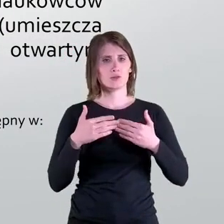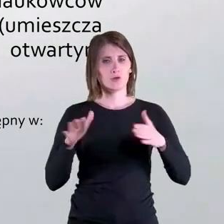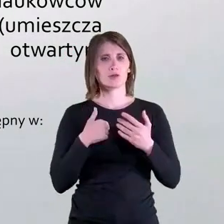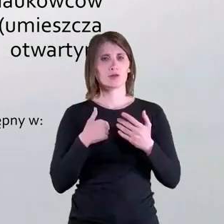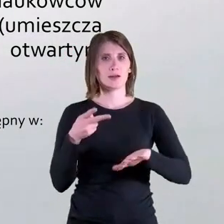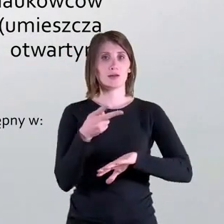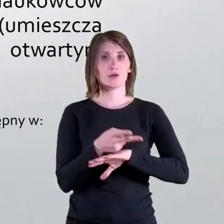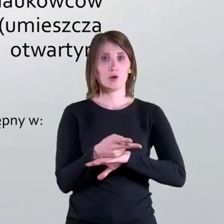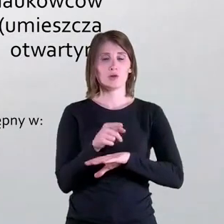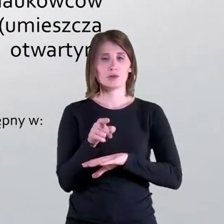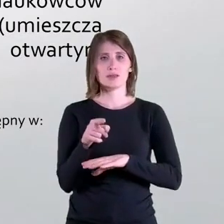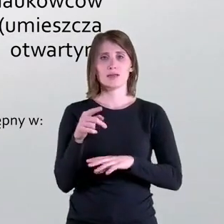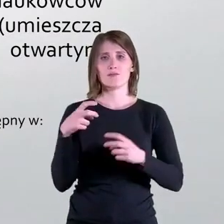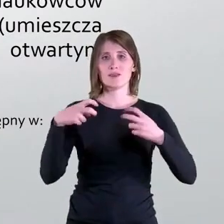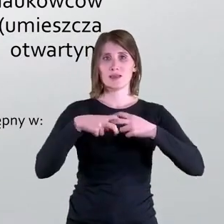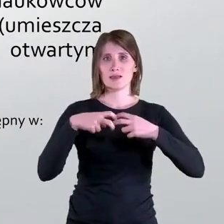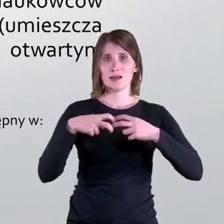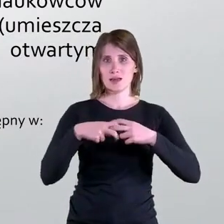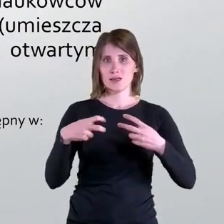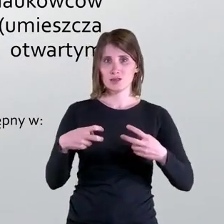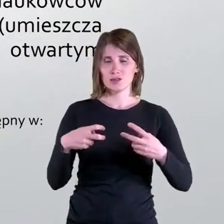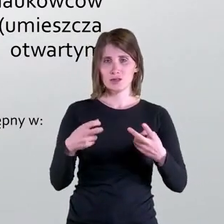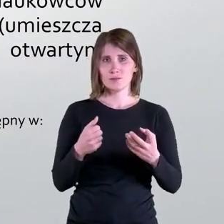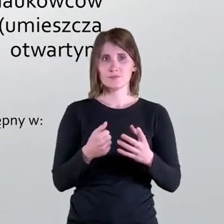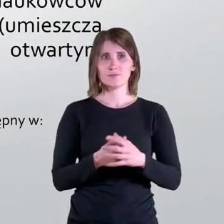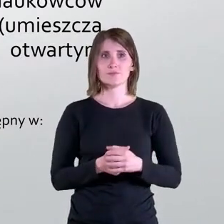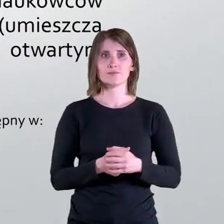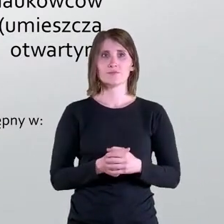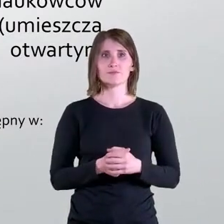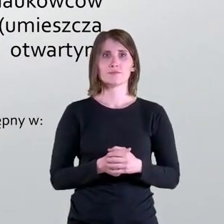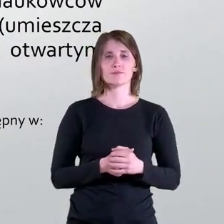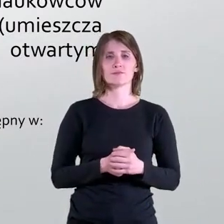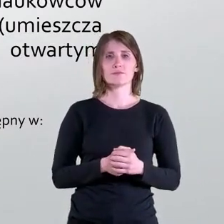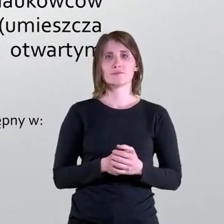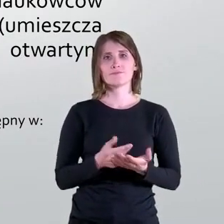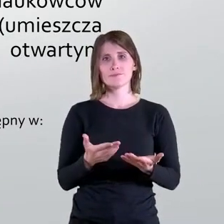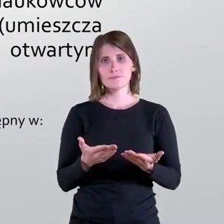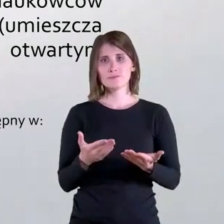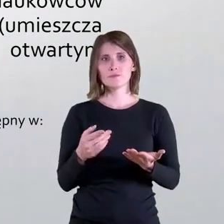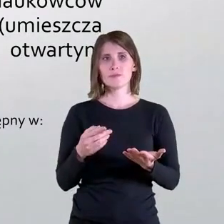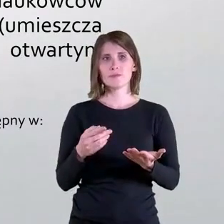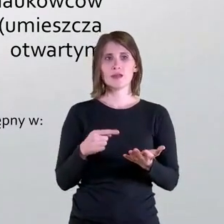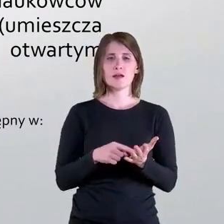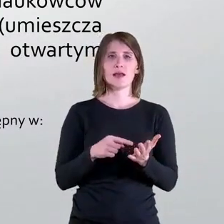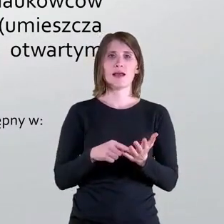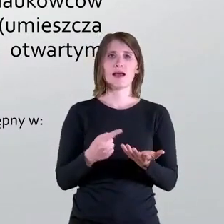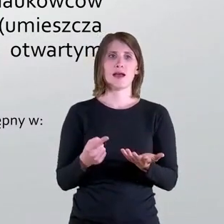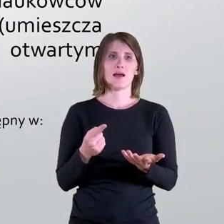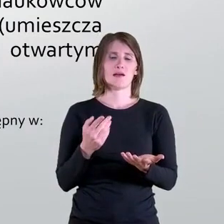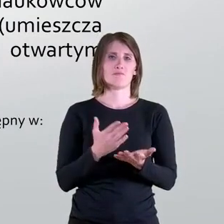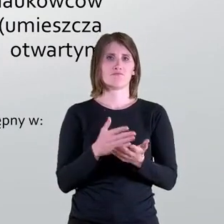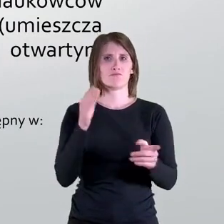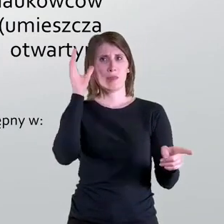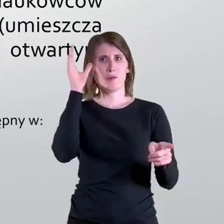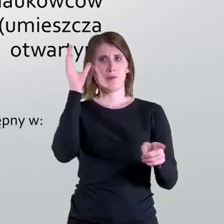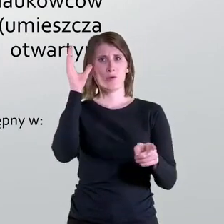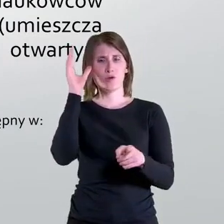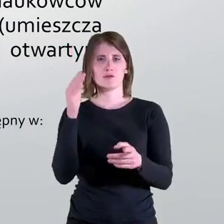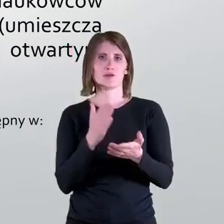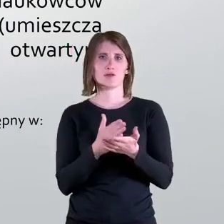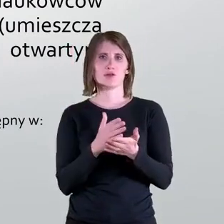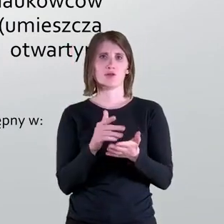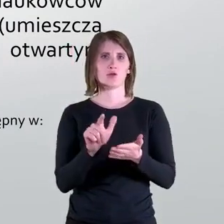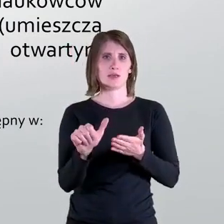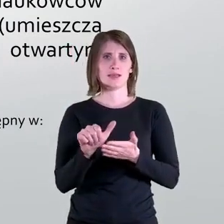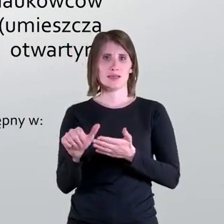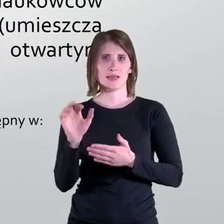w internecie Anna to jeżeli chodzi o samą naukowców to tylko 11